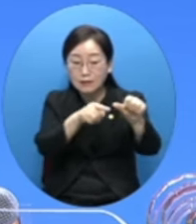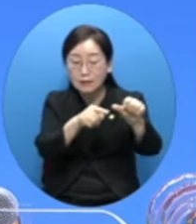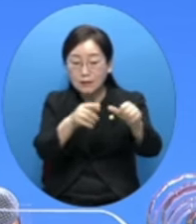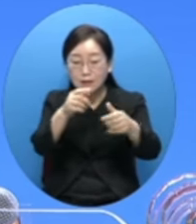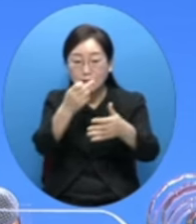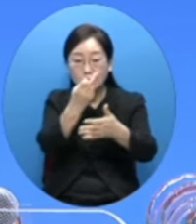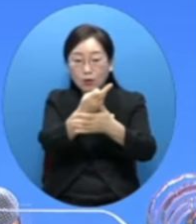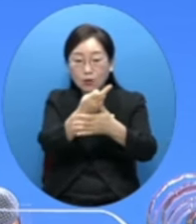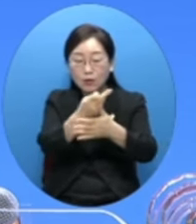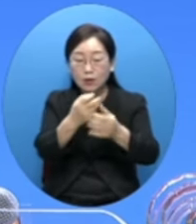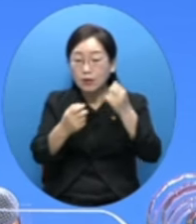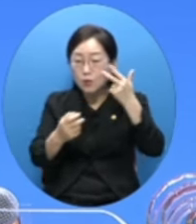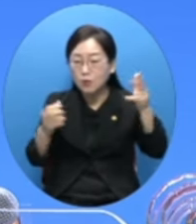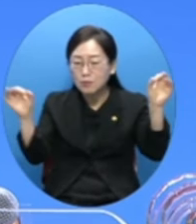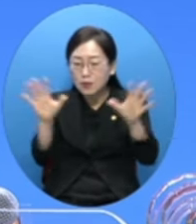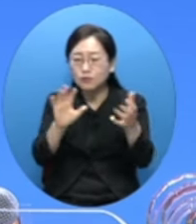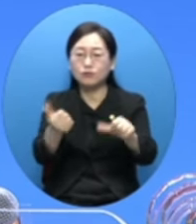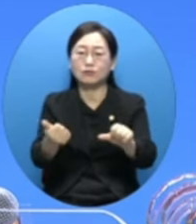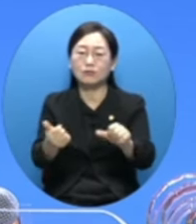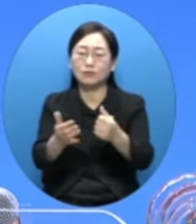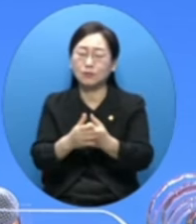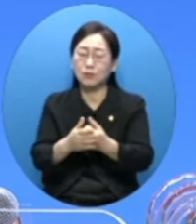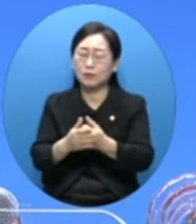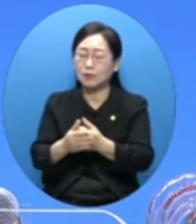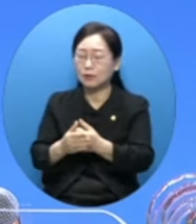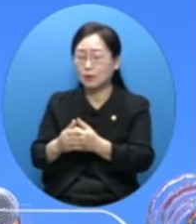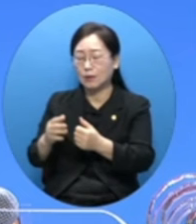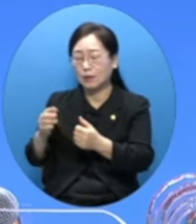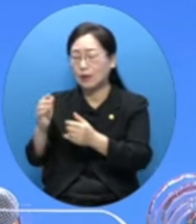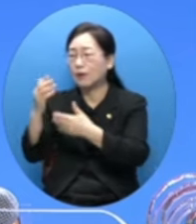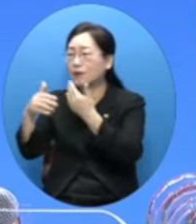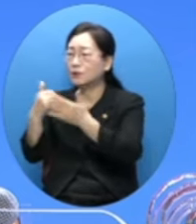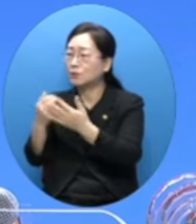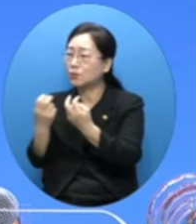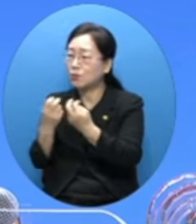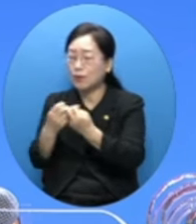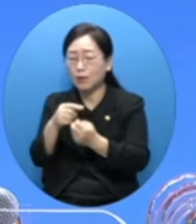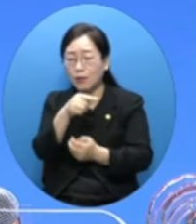죽었으니까 기도했습니다. 하나님, 제가 어떻게 그를 위로해 줄까요?